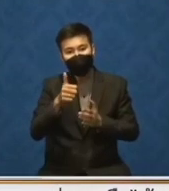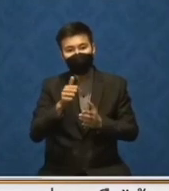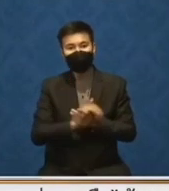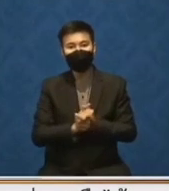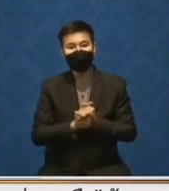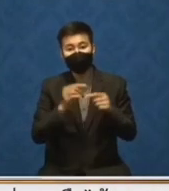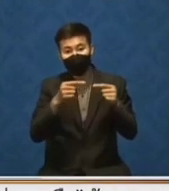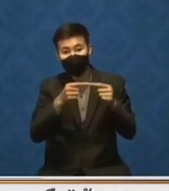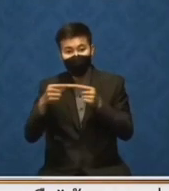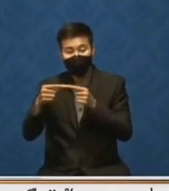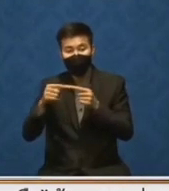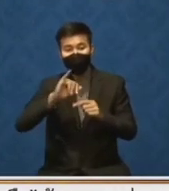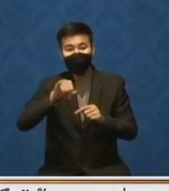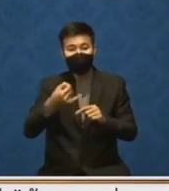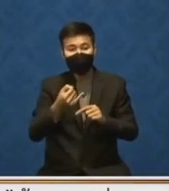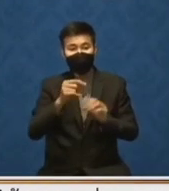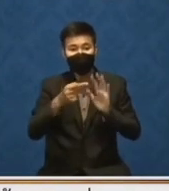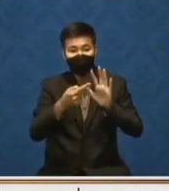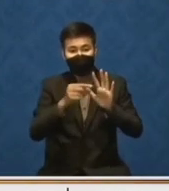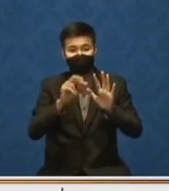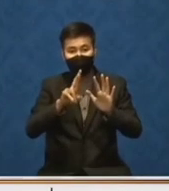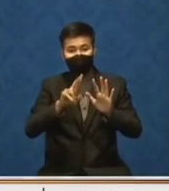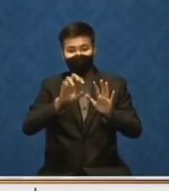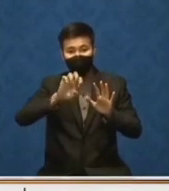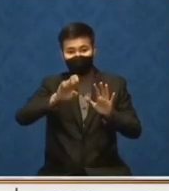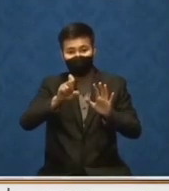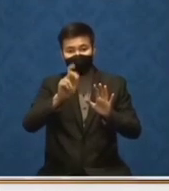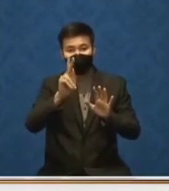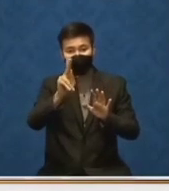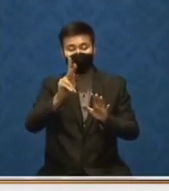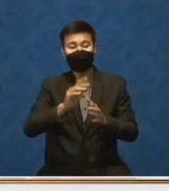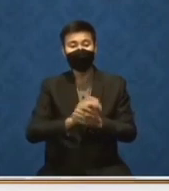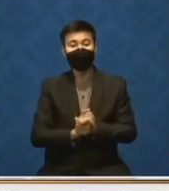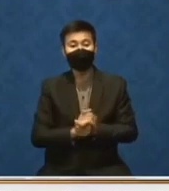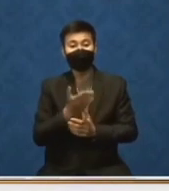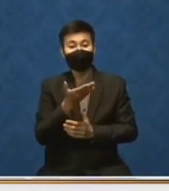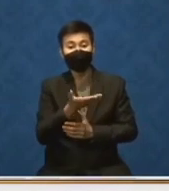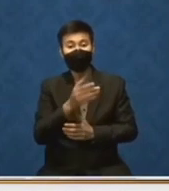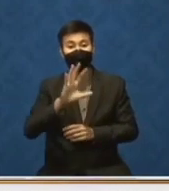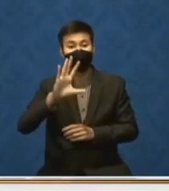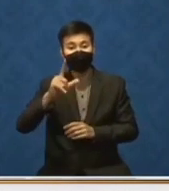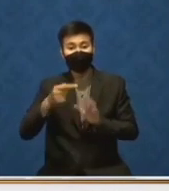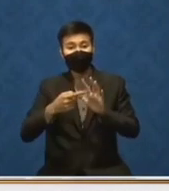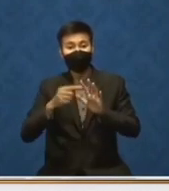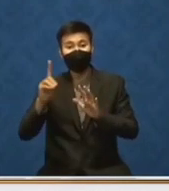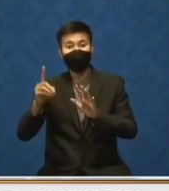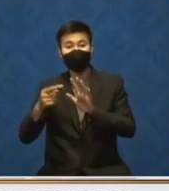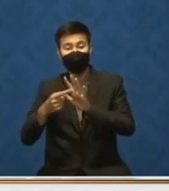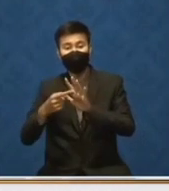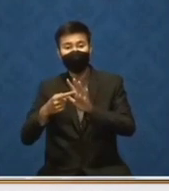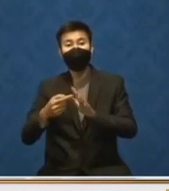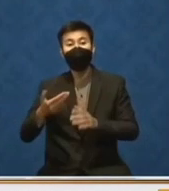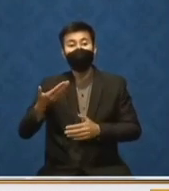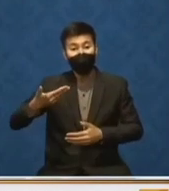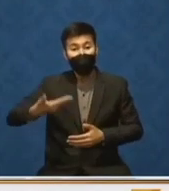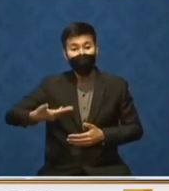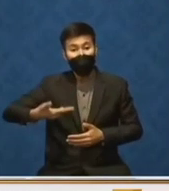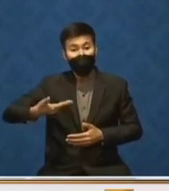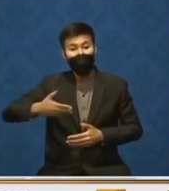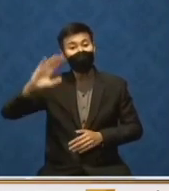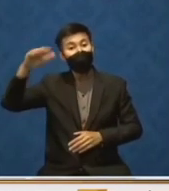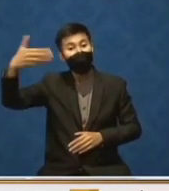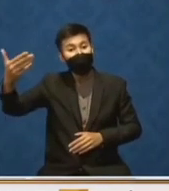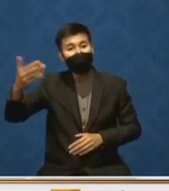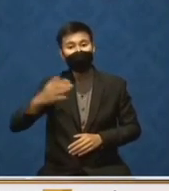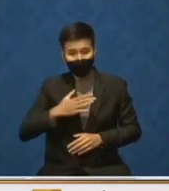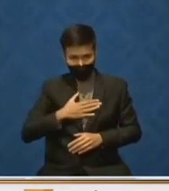ด้วยครับทำใต้ครับพอดีเขาอยากเรียนชุมชนมานี่เลยนึกว่าท่านชาดาเนี่ยท่านไม่มีชื่อแต่ท่านมาขอผมนะครับขอก่อนผมก็